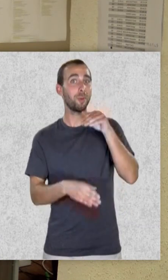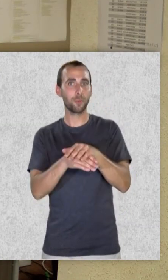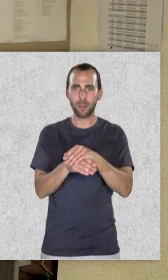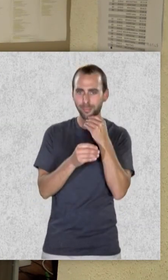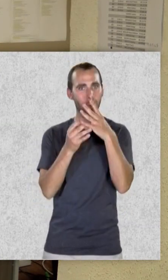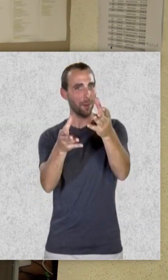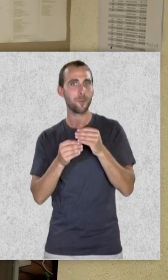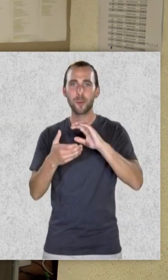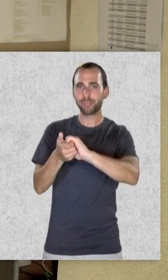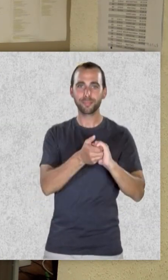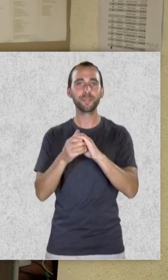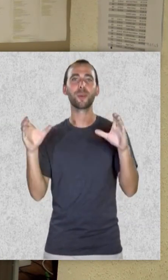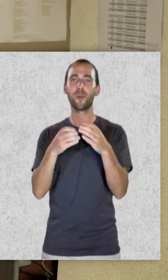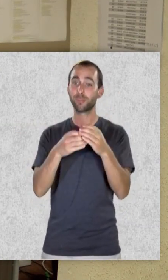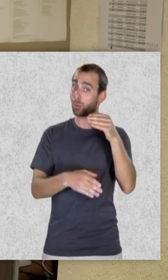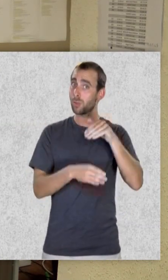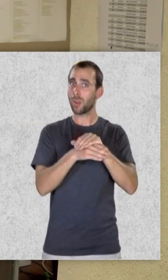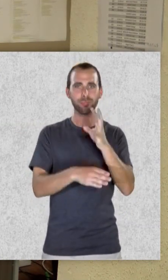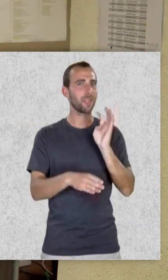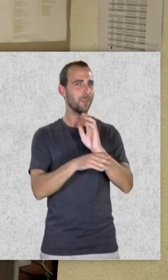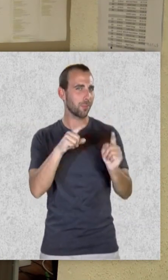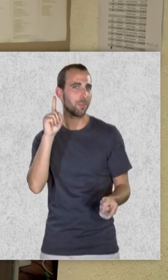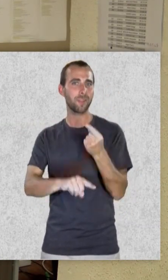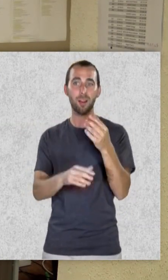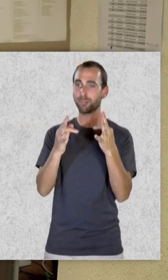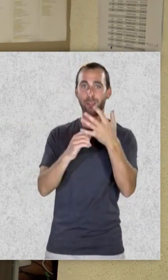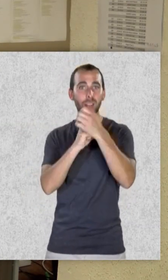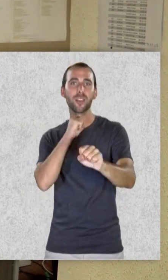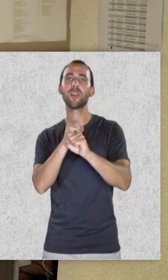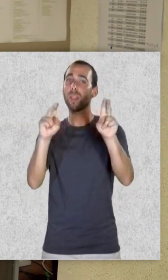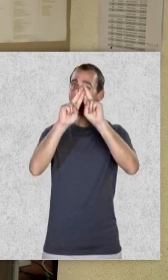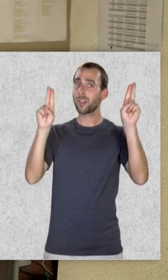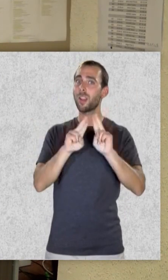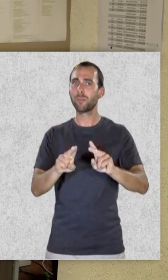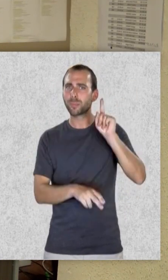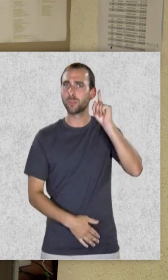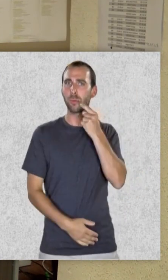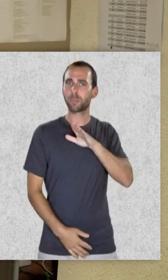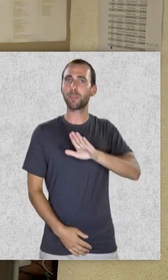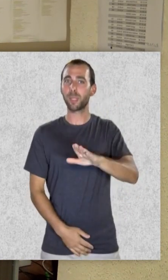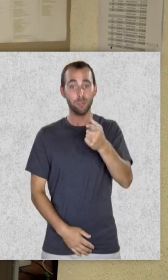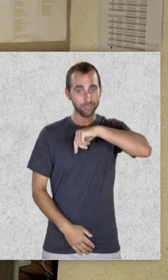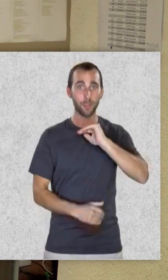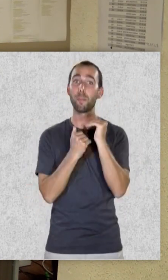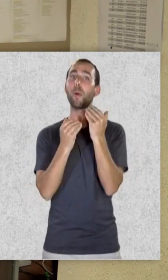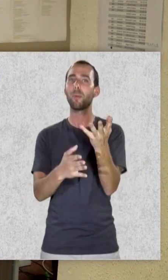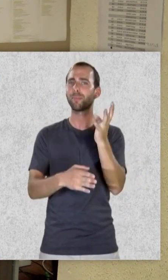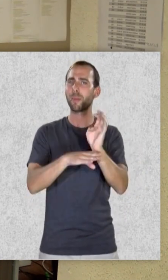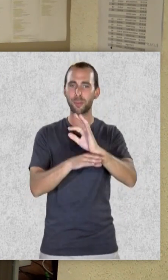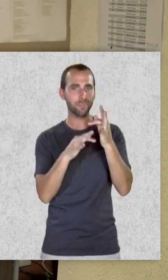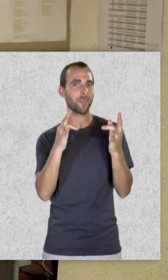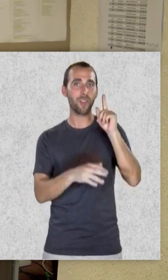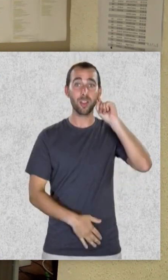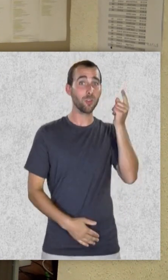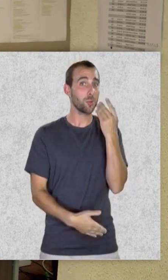Bonsoir et bienvenue dans la bande. Ce soir, émission spéciale à l'occasion de la Semaine internationale des sourds. Nous vous proposons une émission sur la surdité